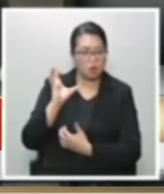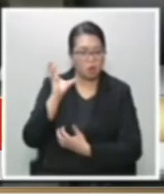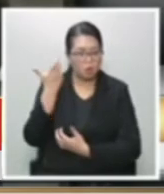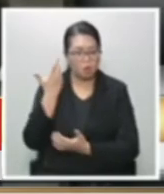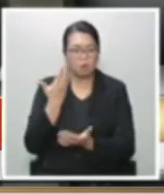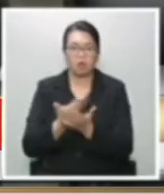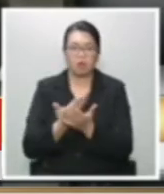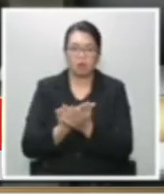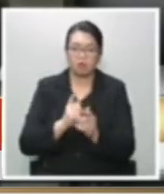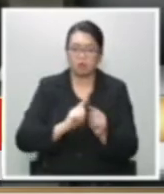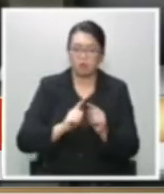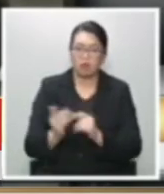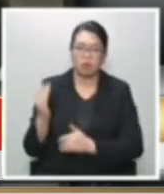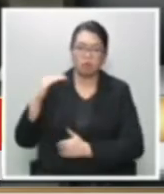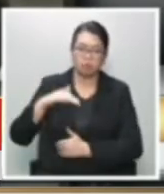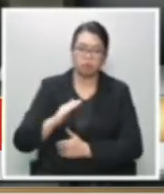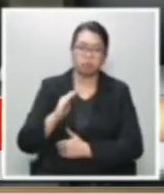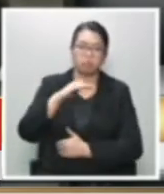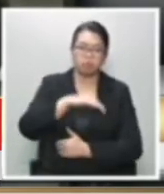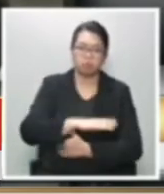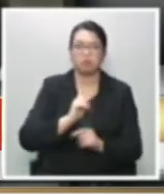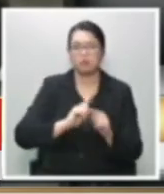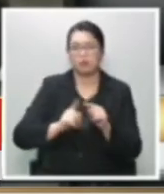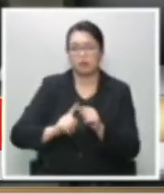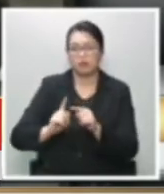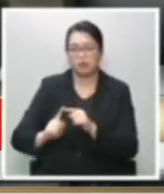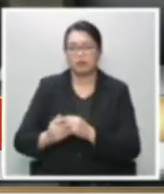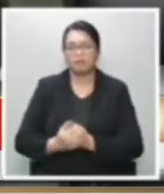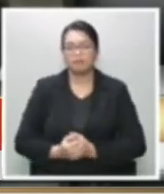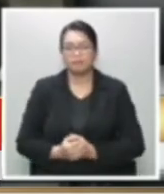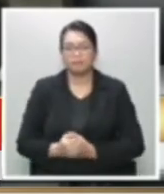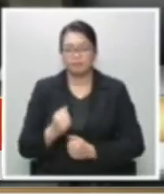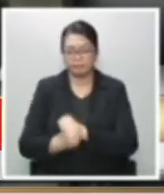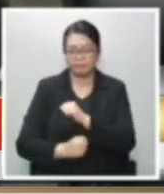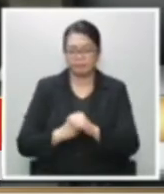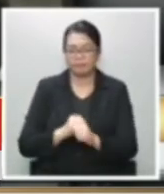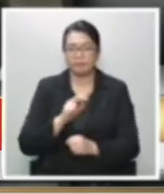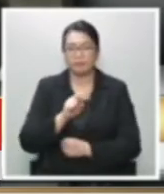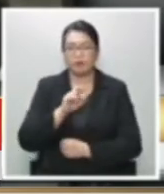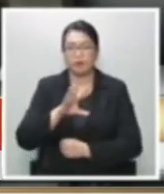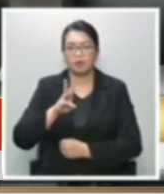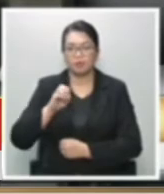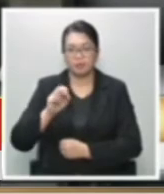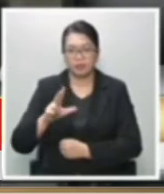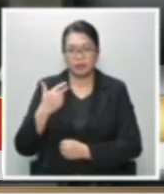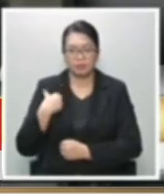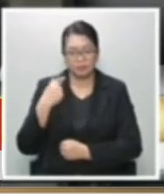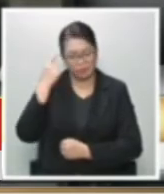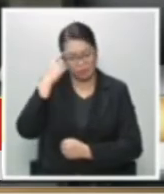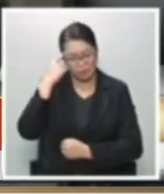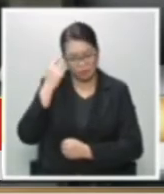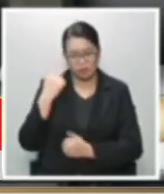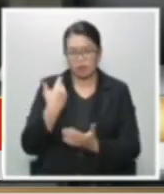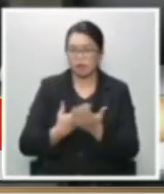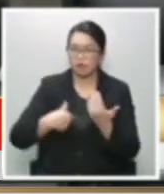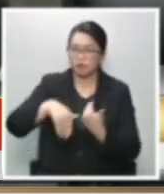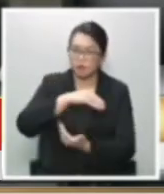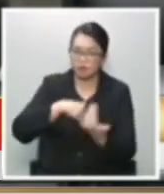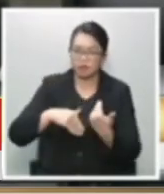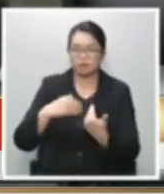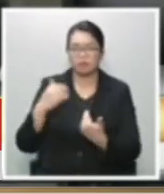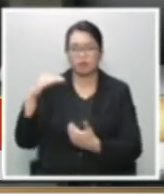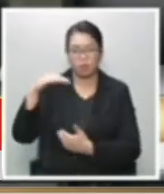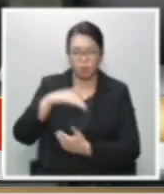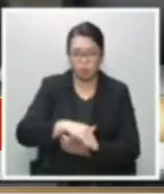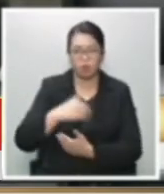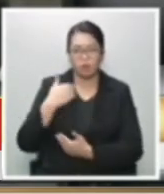ริโภคภายในประเทศช่วงไตรมาสแรกของปี2563มีแนวโน้มปรับตัวลดลงความเชื่อมั่นในธุรกิจ